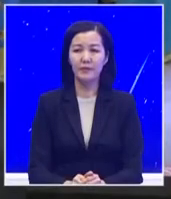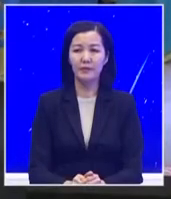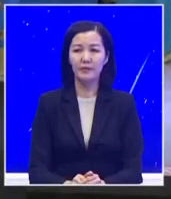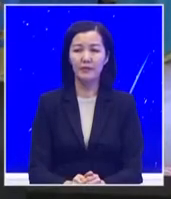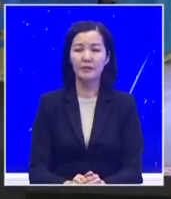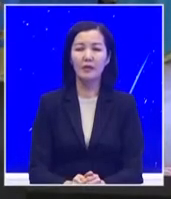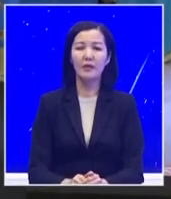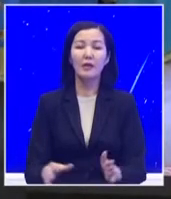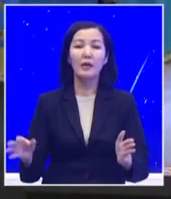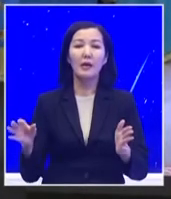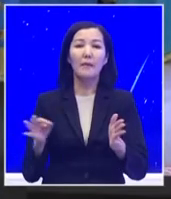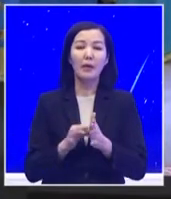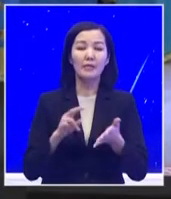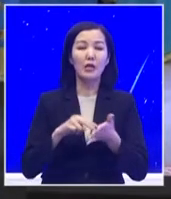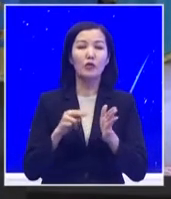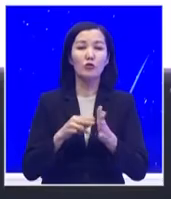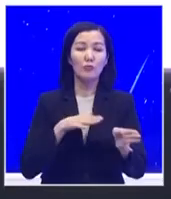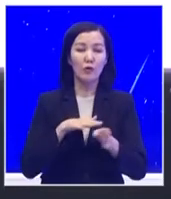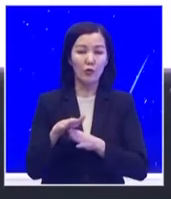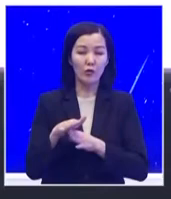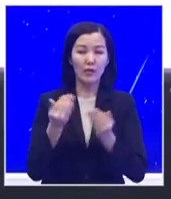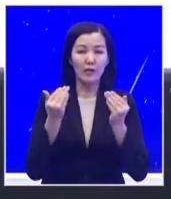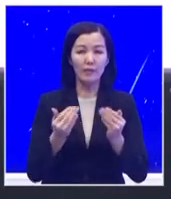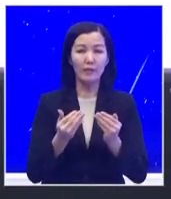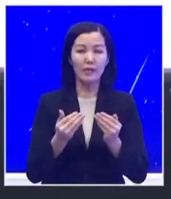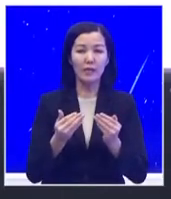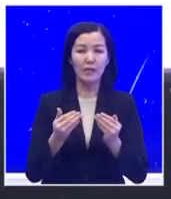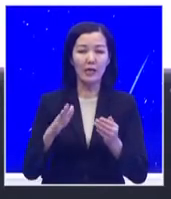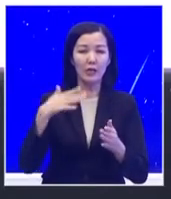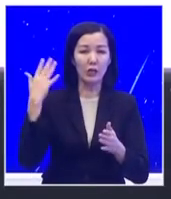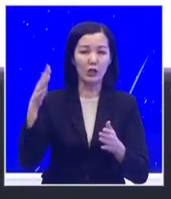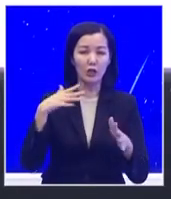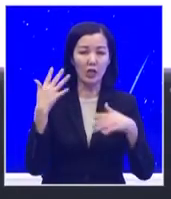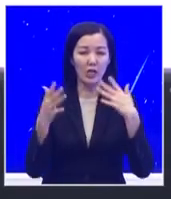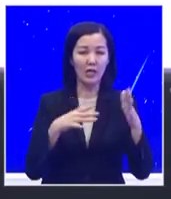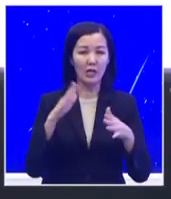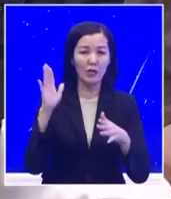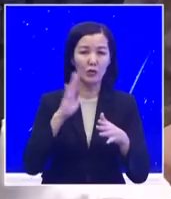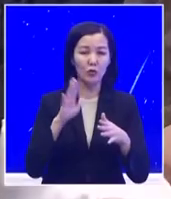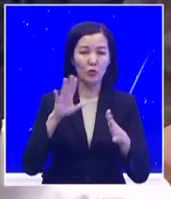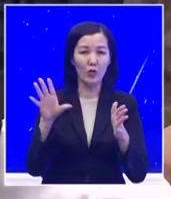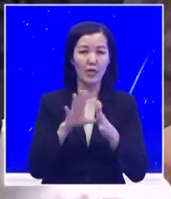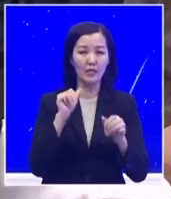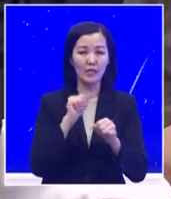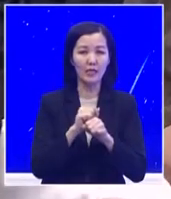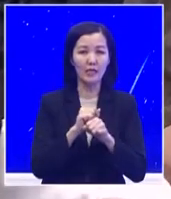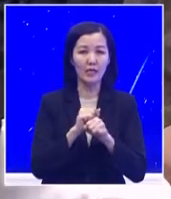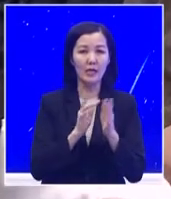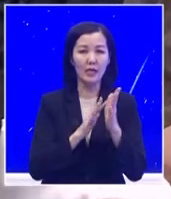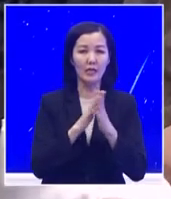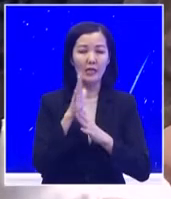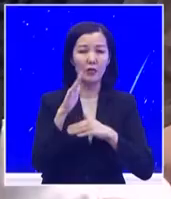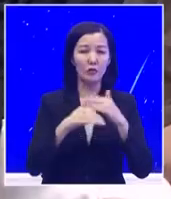Мақсат пен міндет межеленді. Саялы Сархан ауданда биыл жел, су, электр станциясынан бөлек өңірде дәрілік шөп өңдеу зауыты